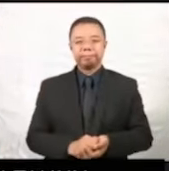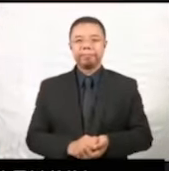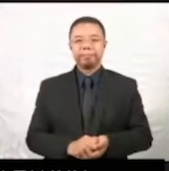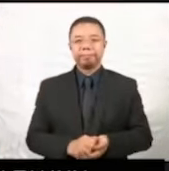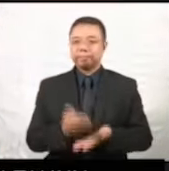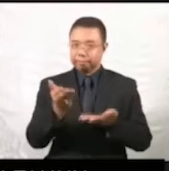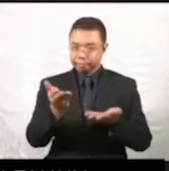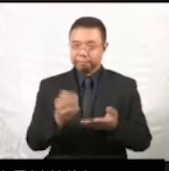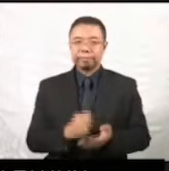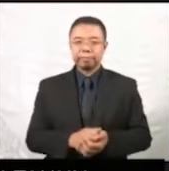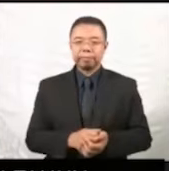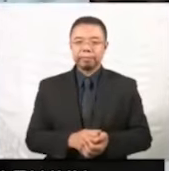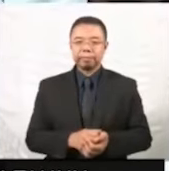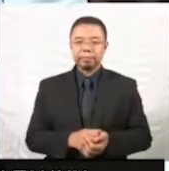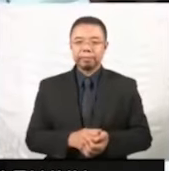berbicara